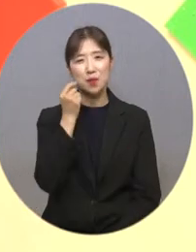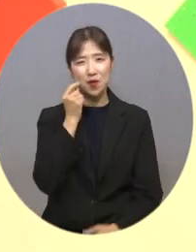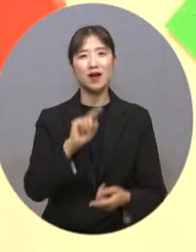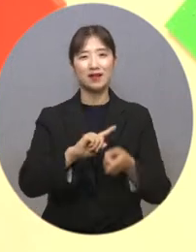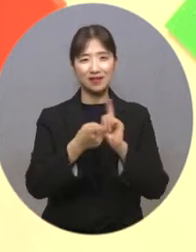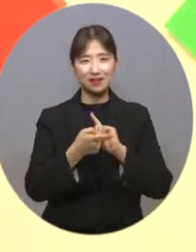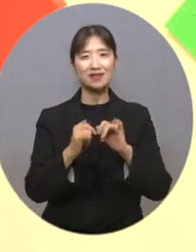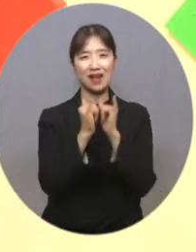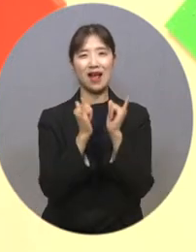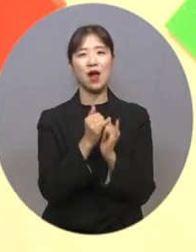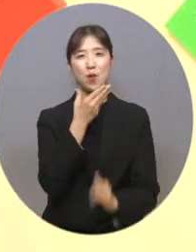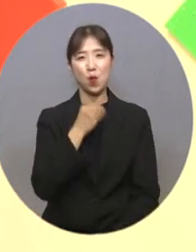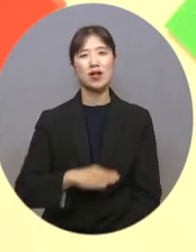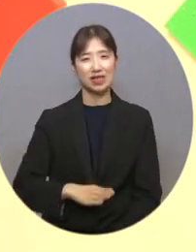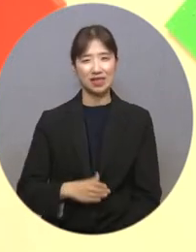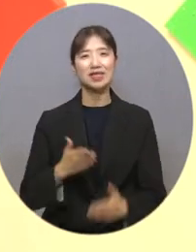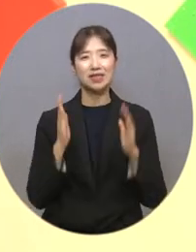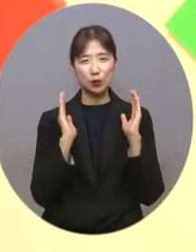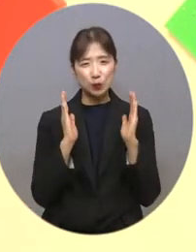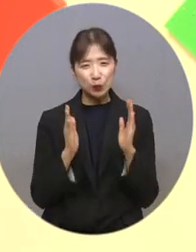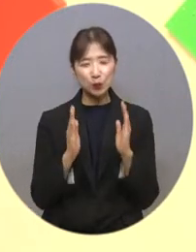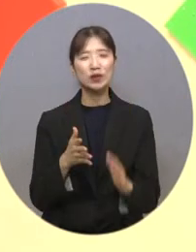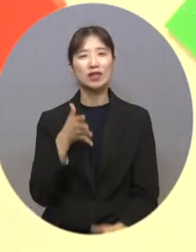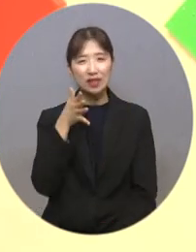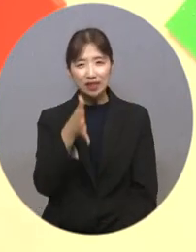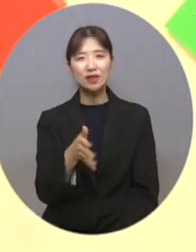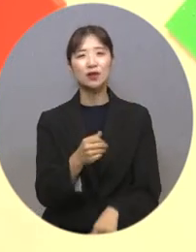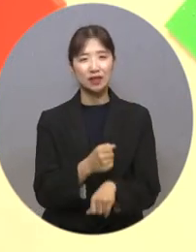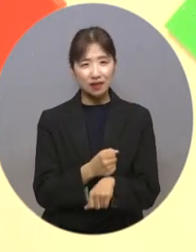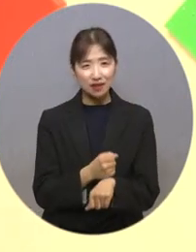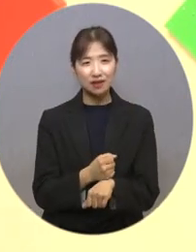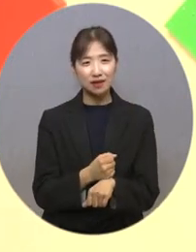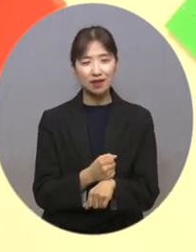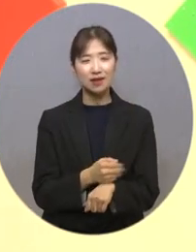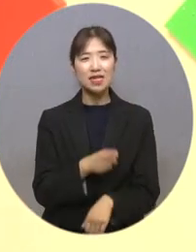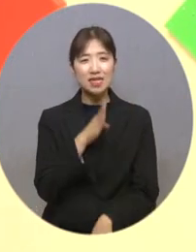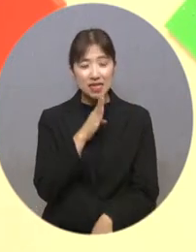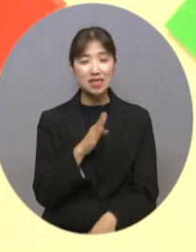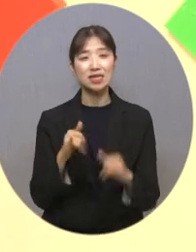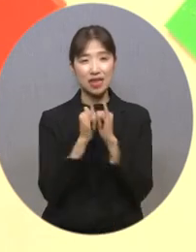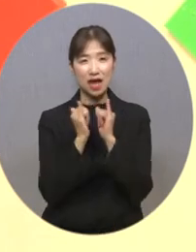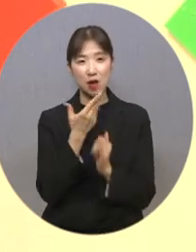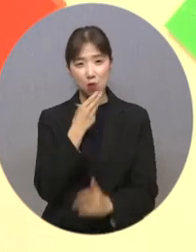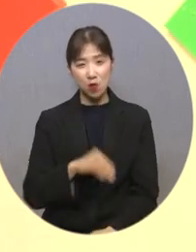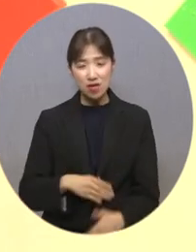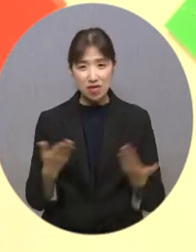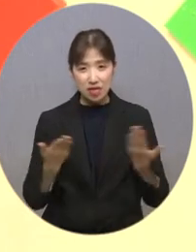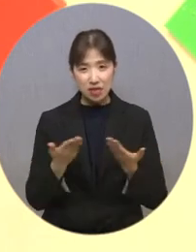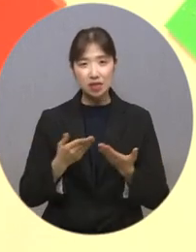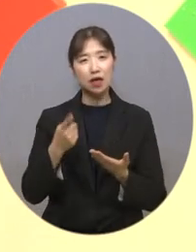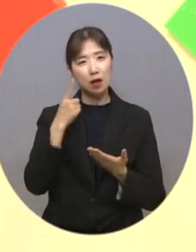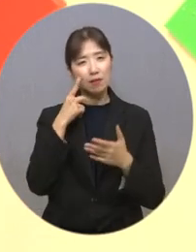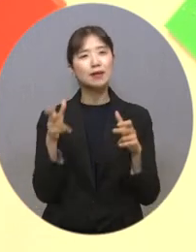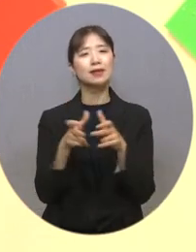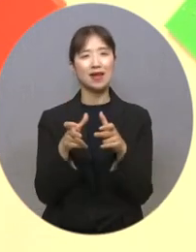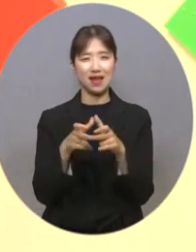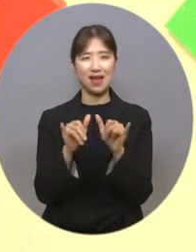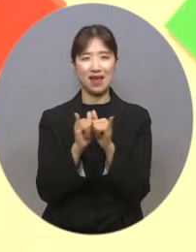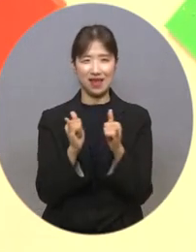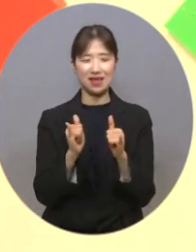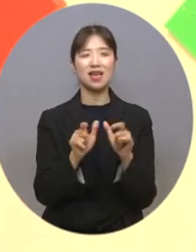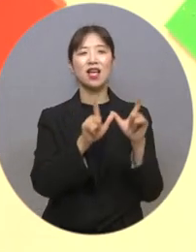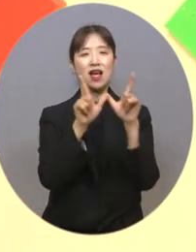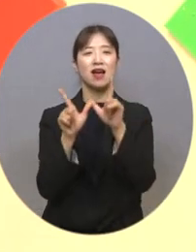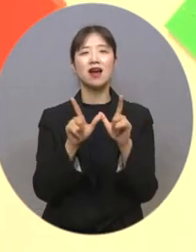이제 사회복지를 전공을 하게 됐습니다. 그리고 또 실제 이제 사회복지를 하다 보니까 이제 장애인 저희가 이제 거주시설에